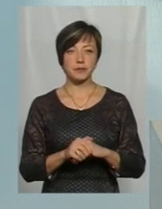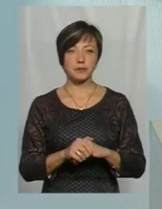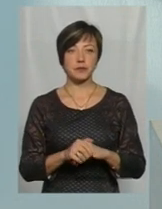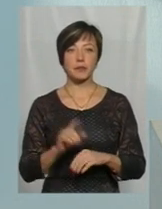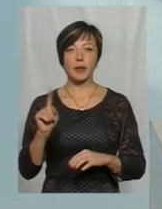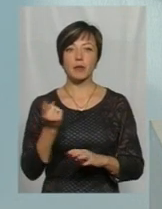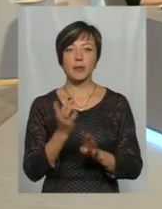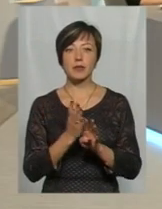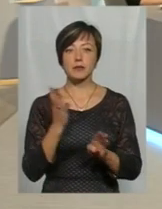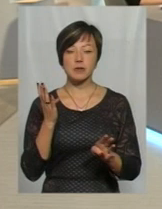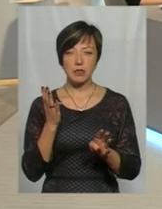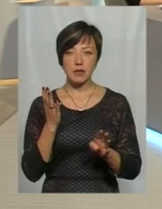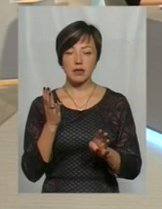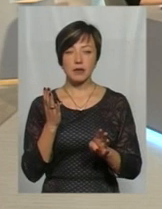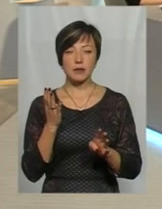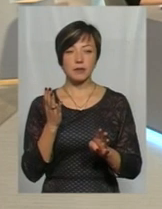Перш за все,